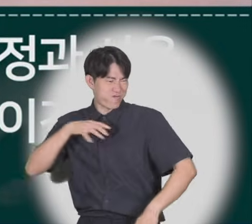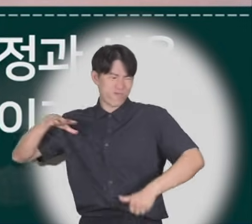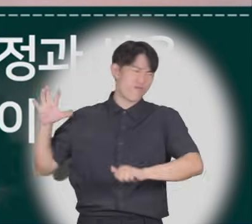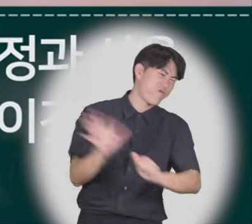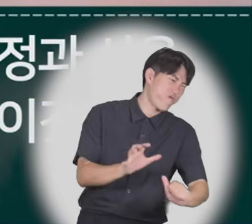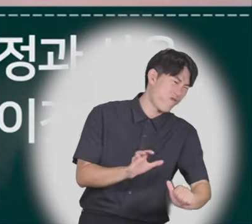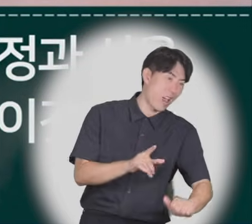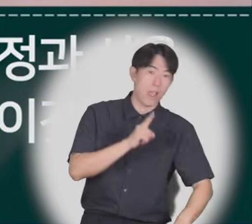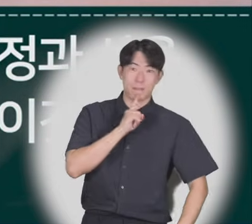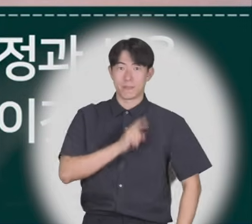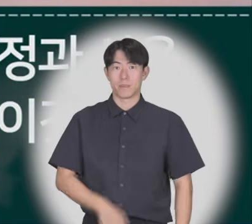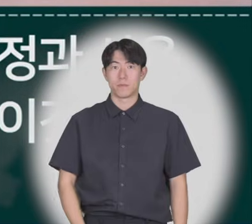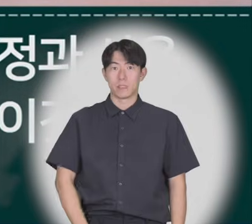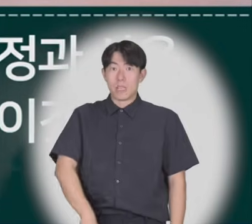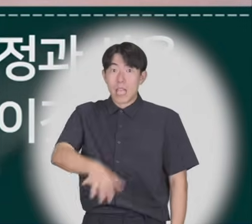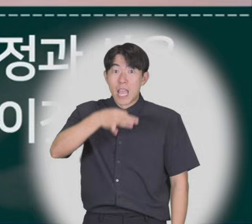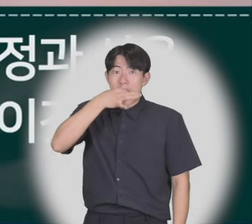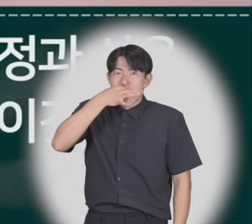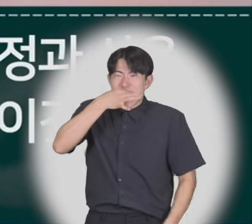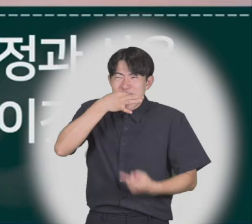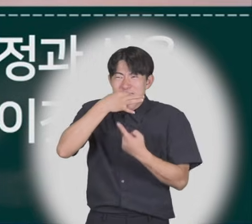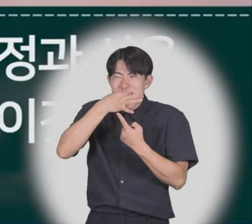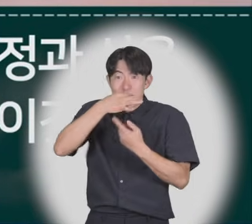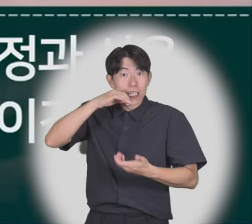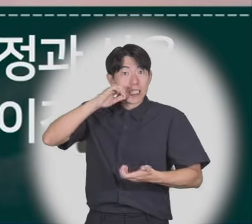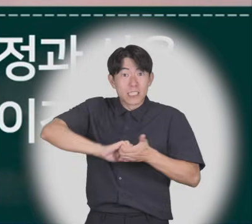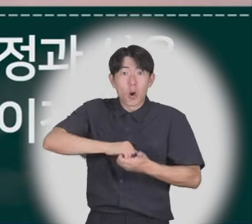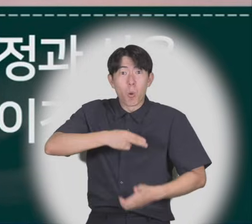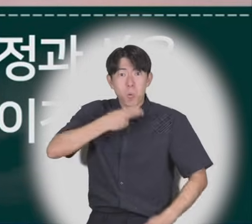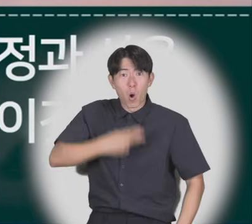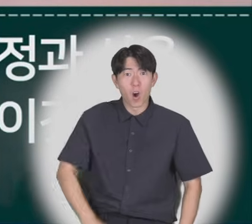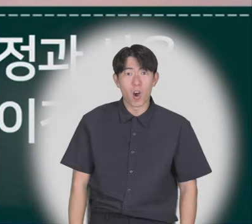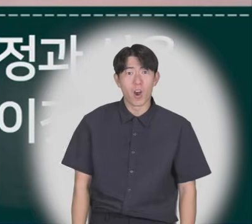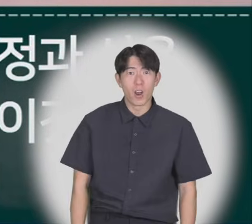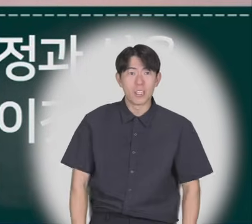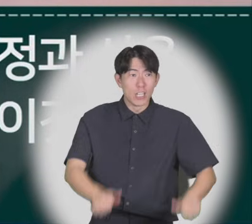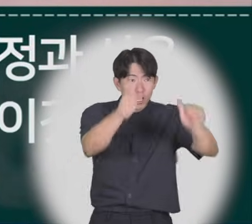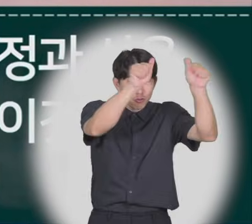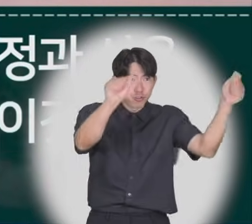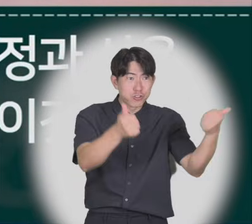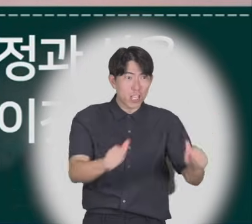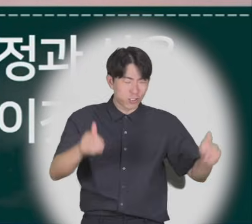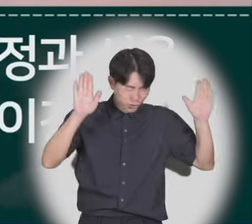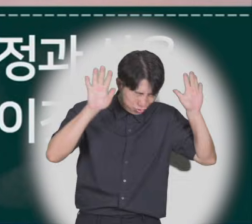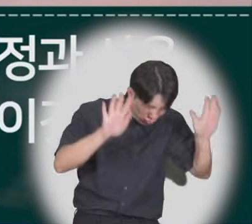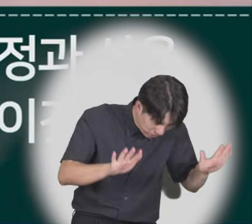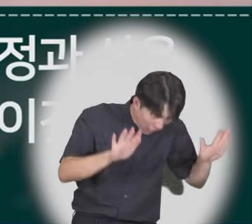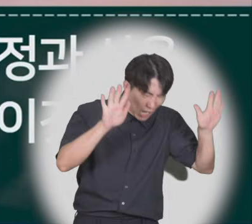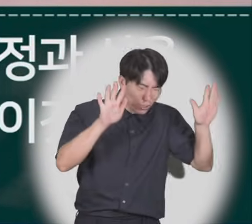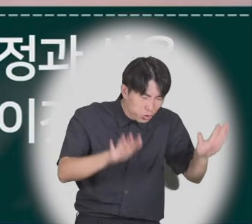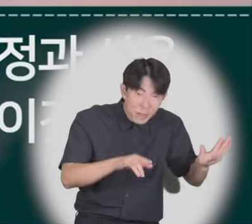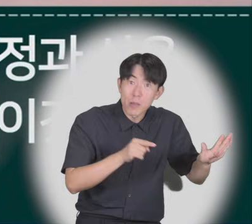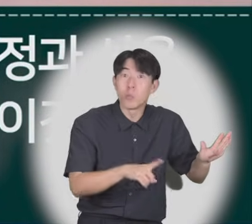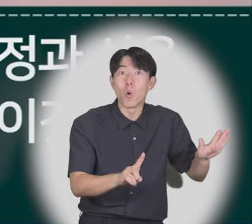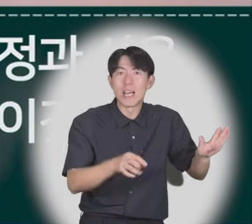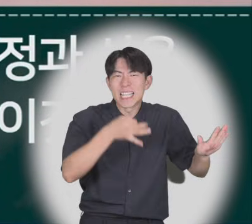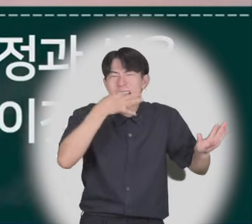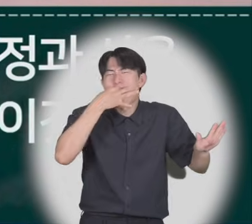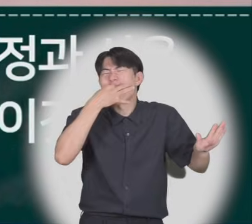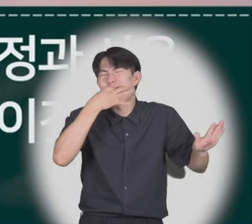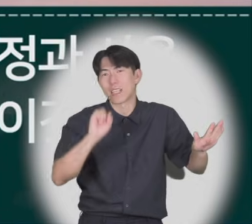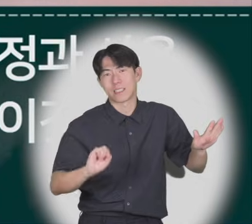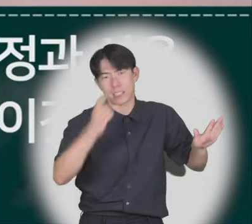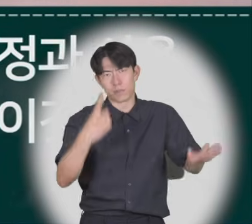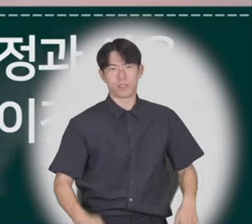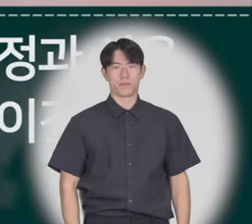여러분, 욕심은 끝이 없습니다. 우상숭배하는 것도 결국은 탐심 때문입니다. 채울 수